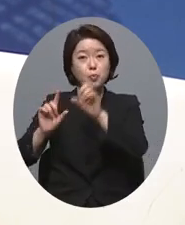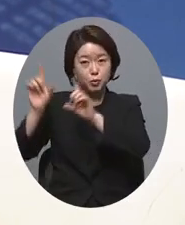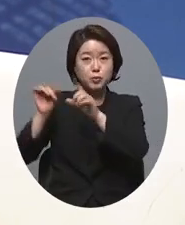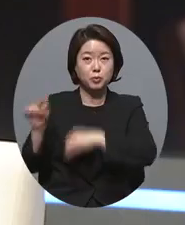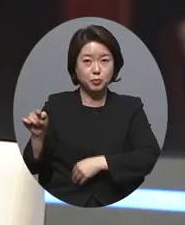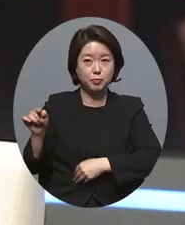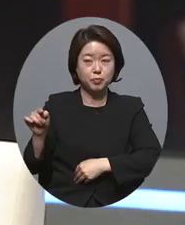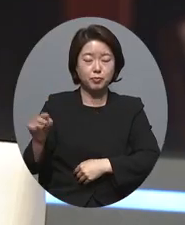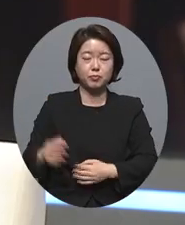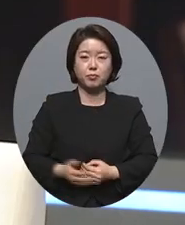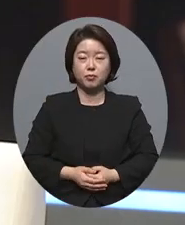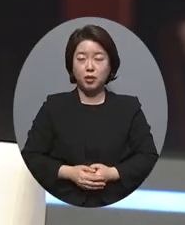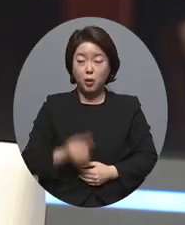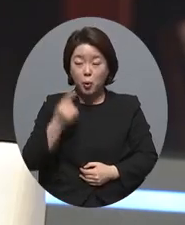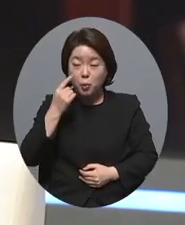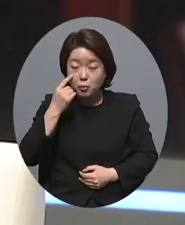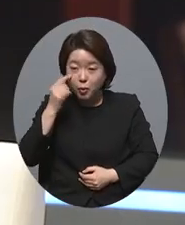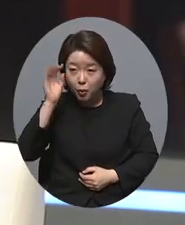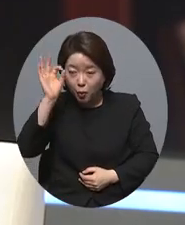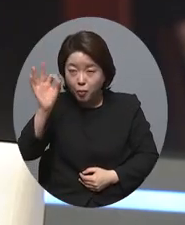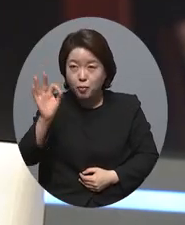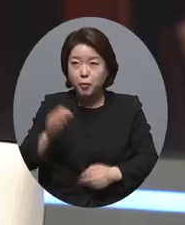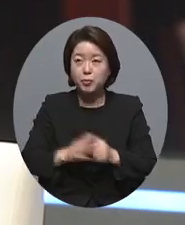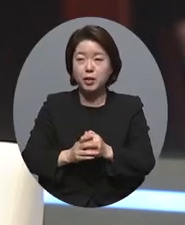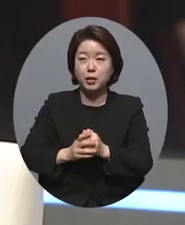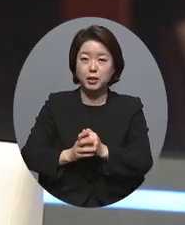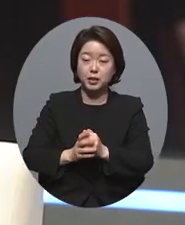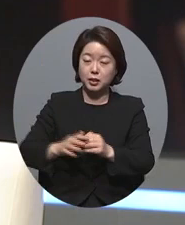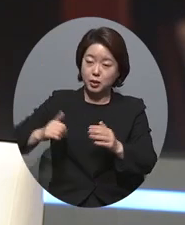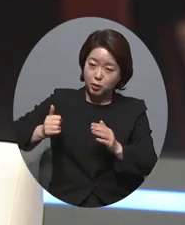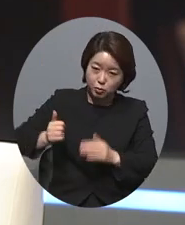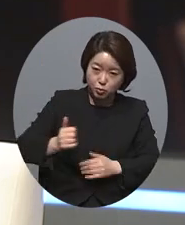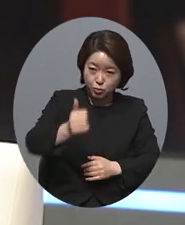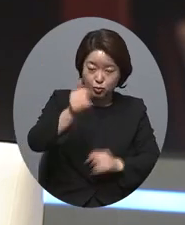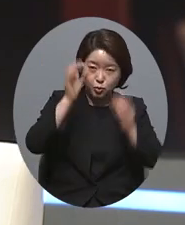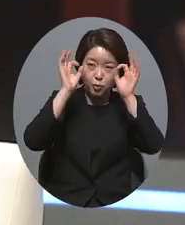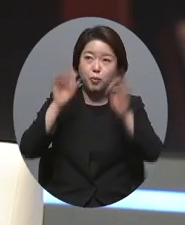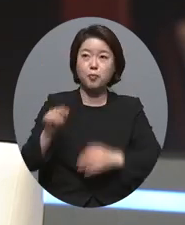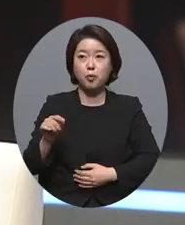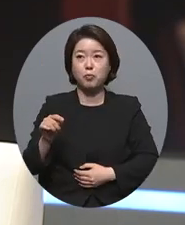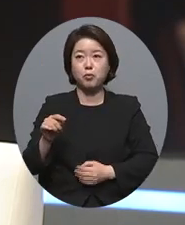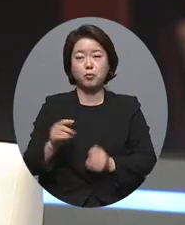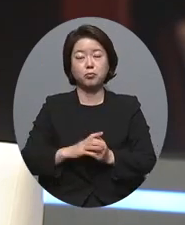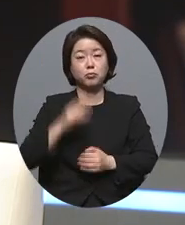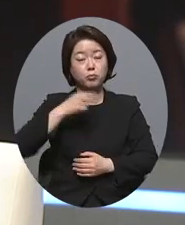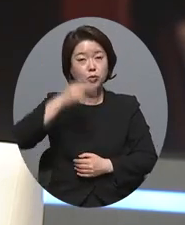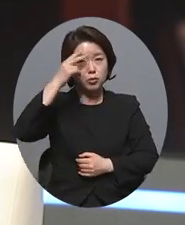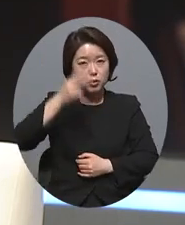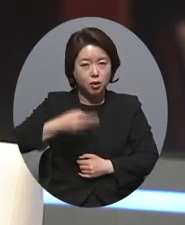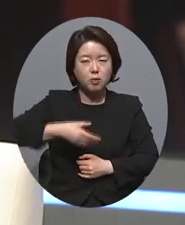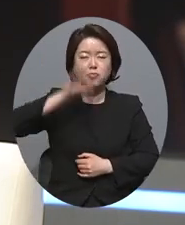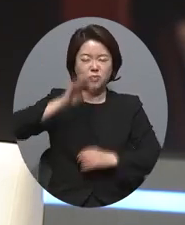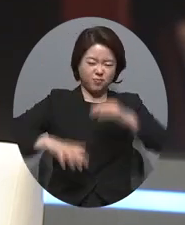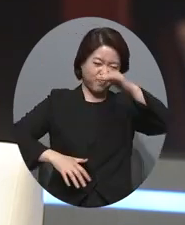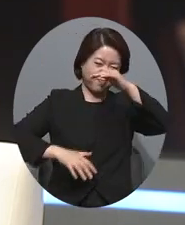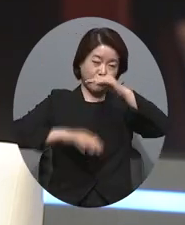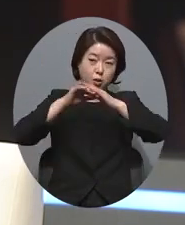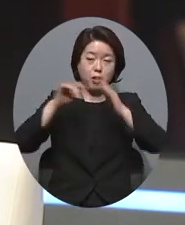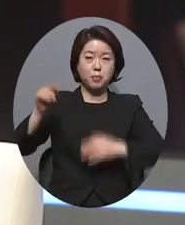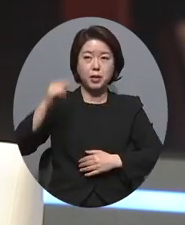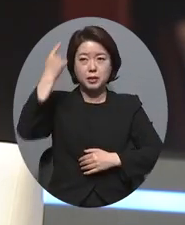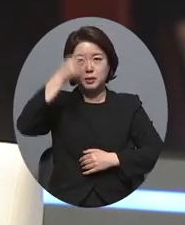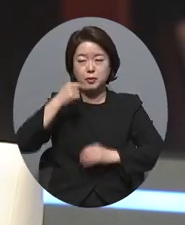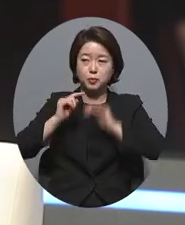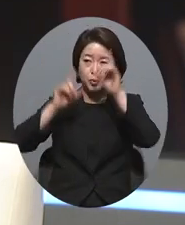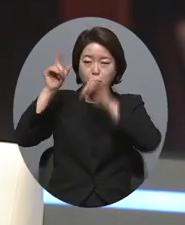이렇게 그냥 육안으로 그냥 이렇게 지나가는 그걸로 보면은 그 술 많이 드시고 저런 얼굴